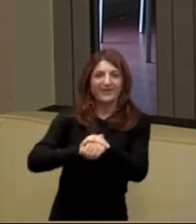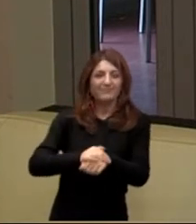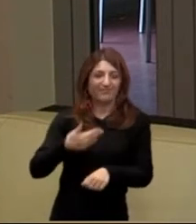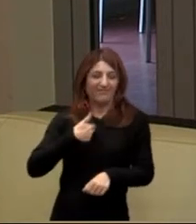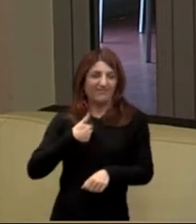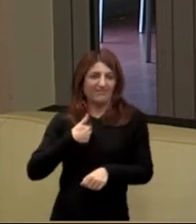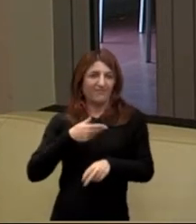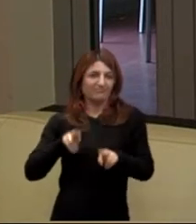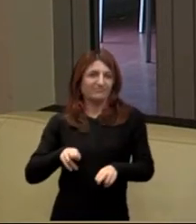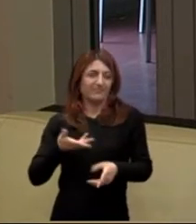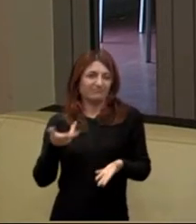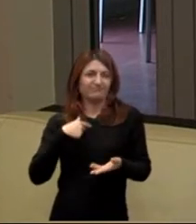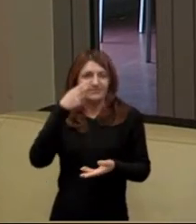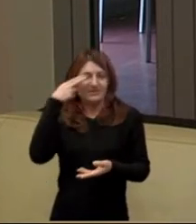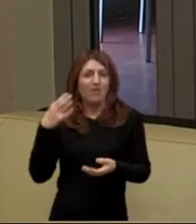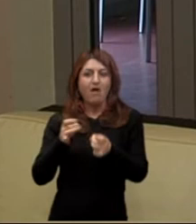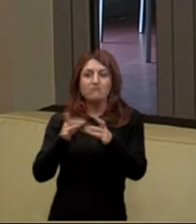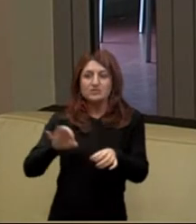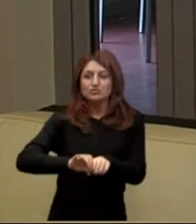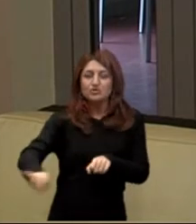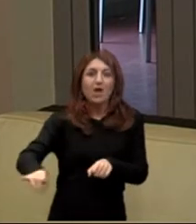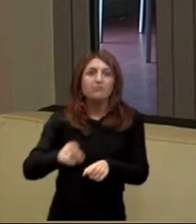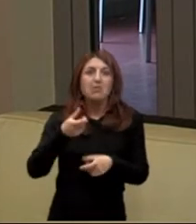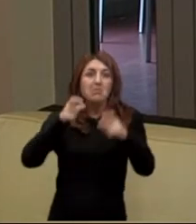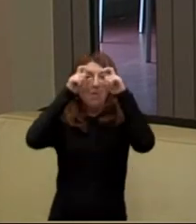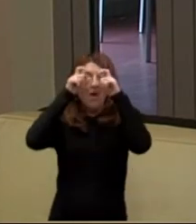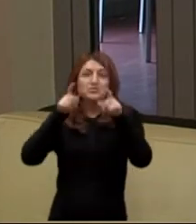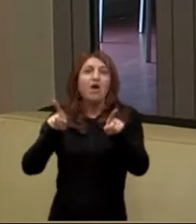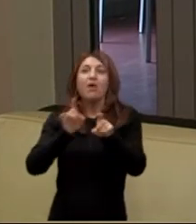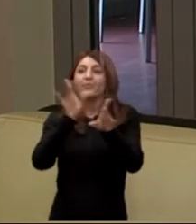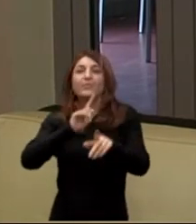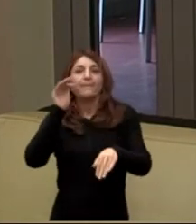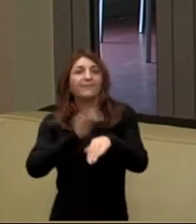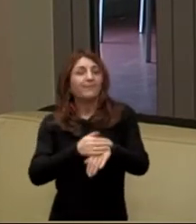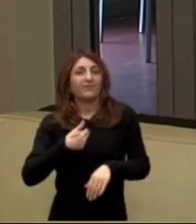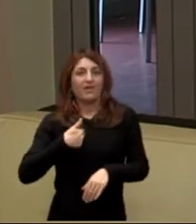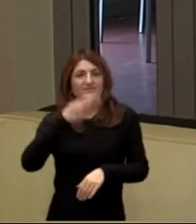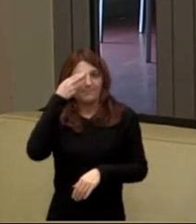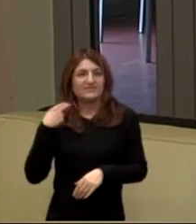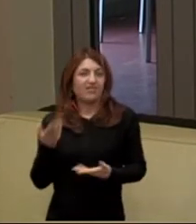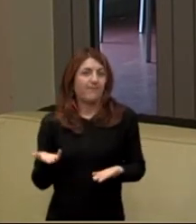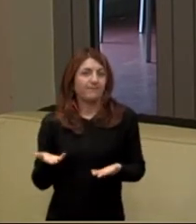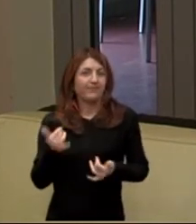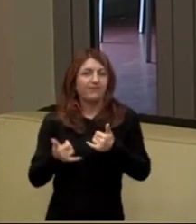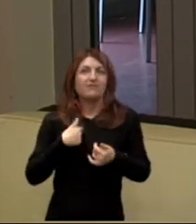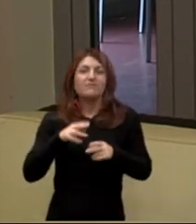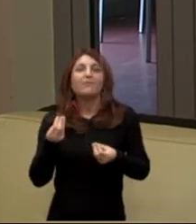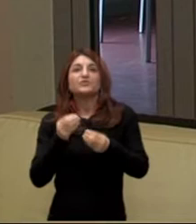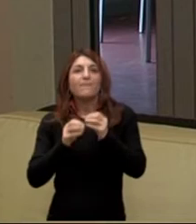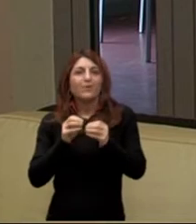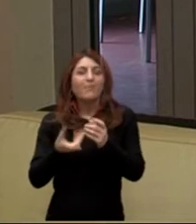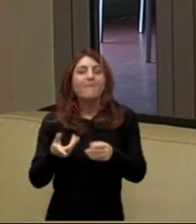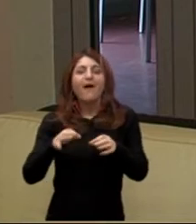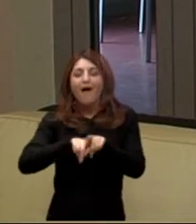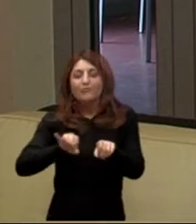moj hendikep, jer bez njega, ne znaju, naočale možete nositi ili ne nositi, ali to ne znači da ste slijepi ili da imate neki problem. Tako da vjerujem da će